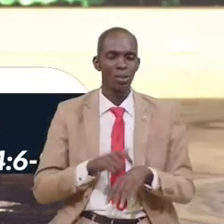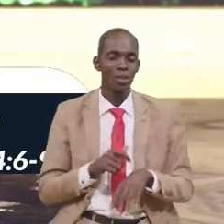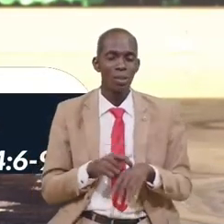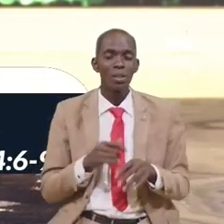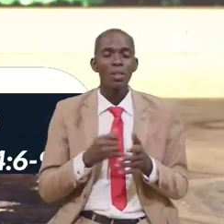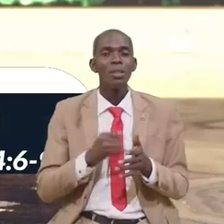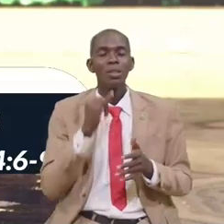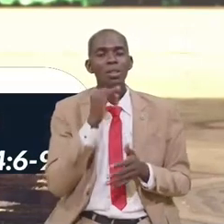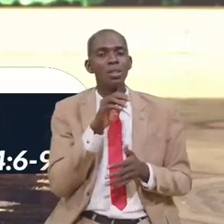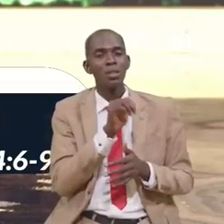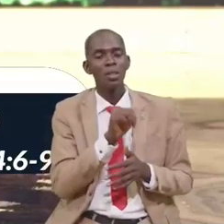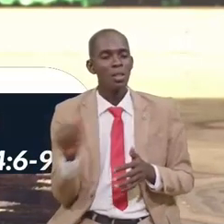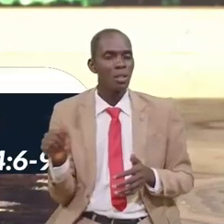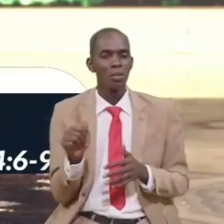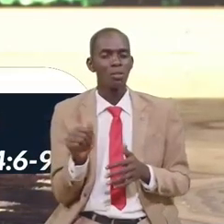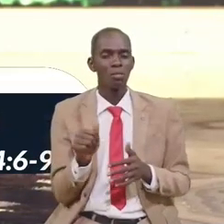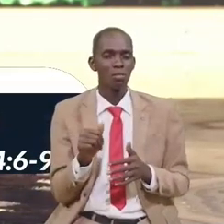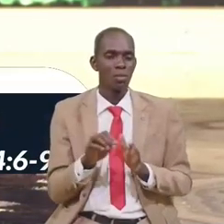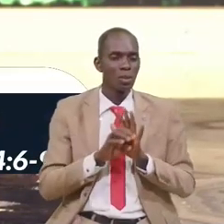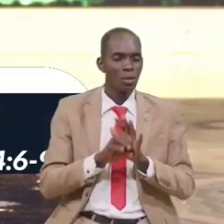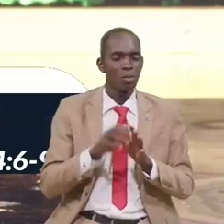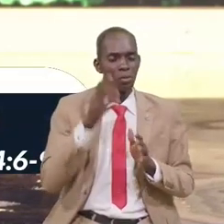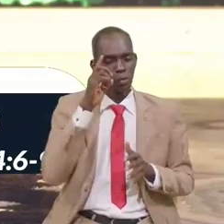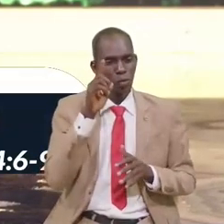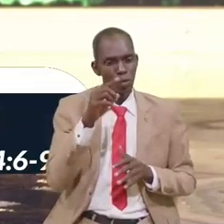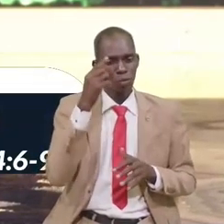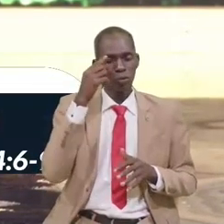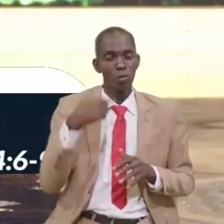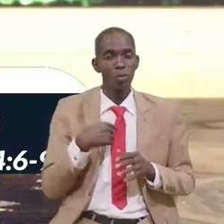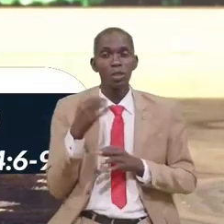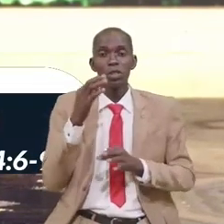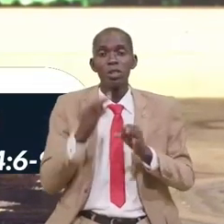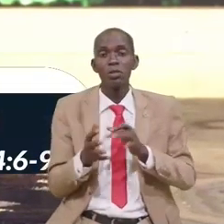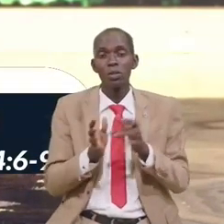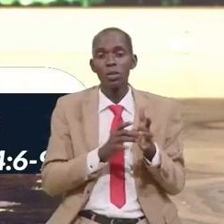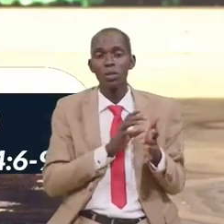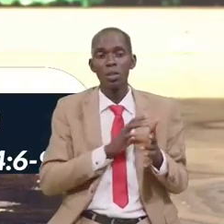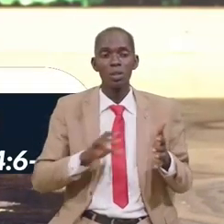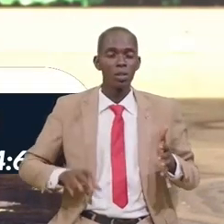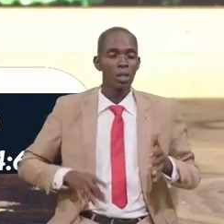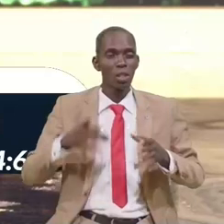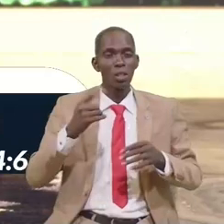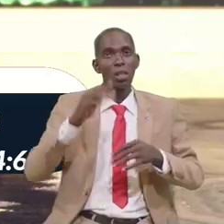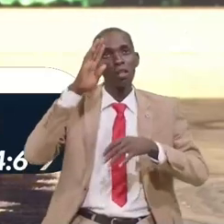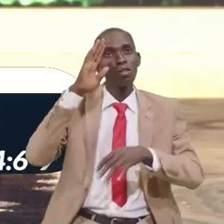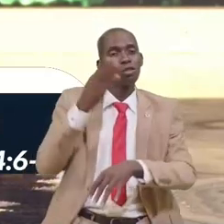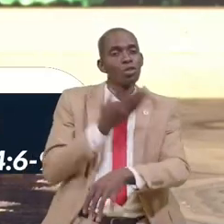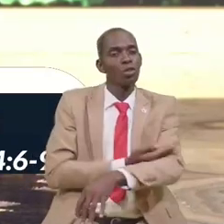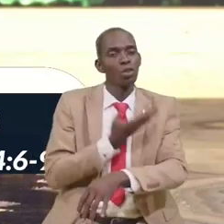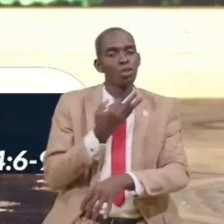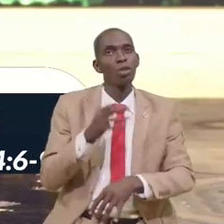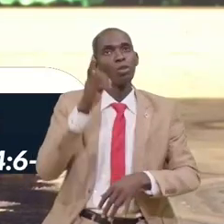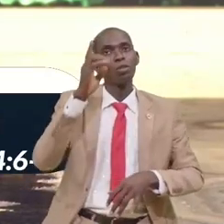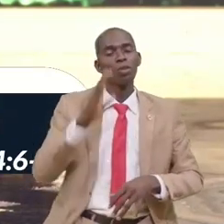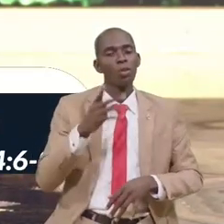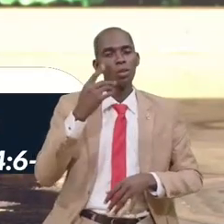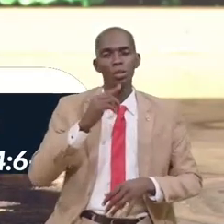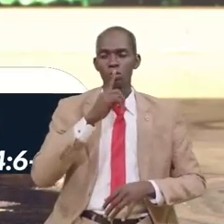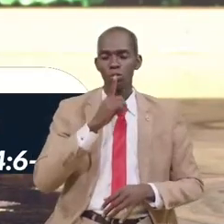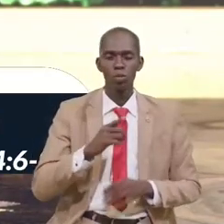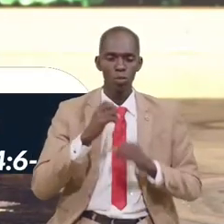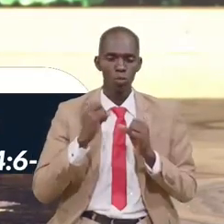C'est un modèle pour vous, pour moi. Si Jésus, le Fils de Dieu, si Jésus, la puissance de Dieu